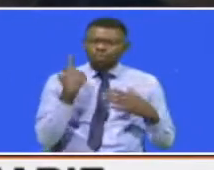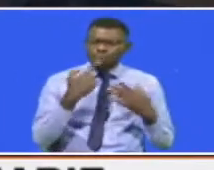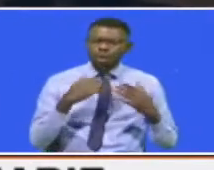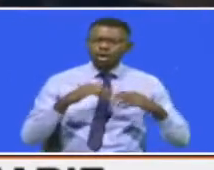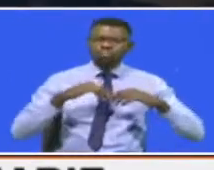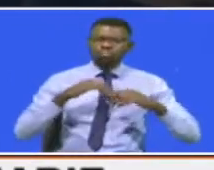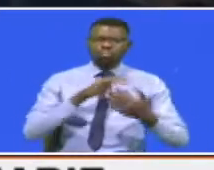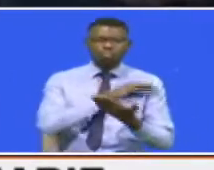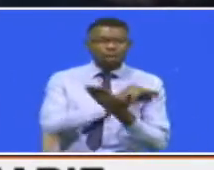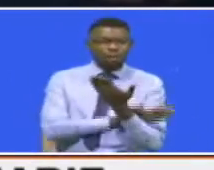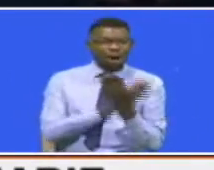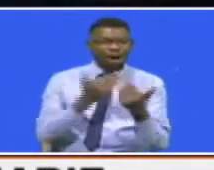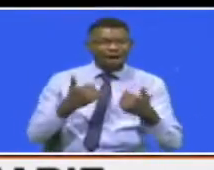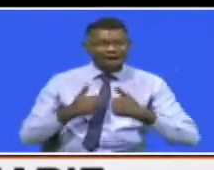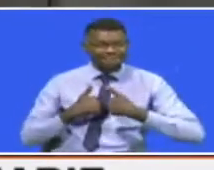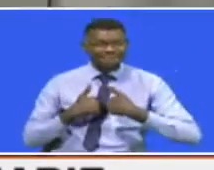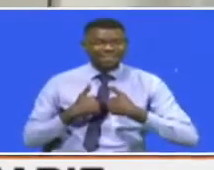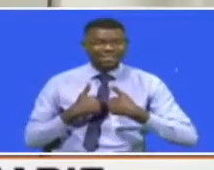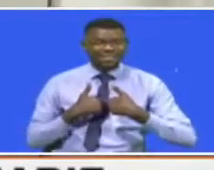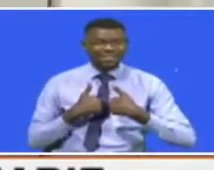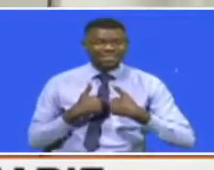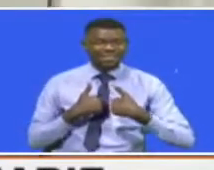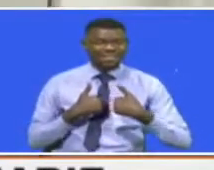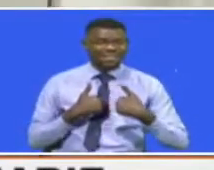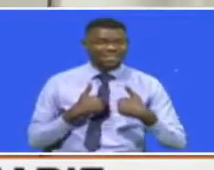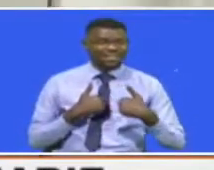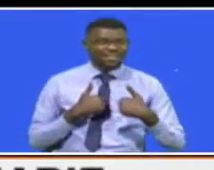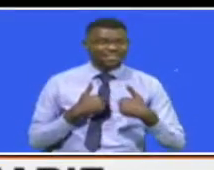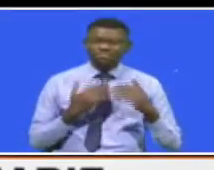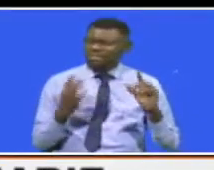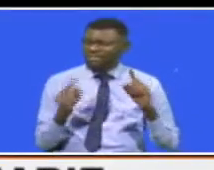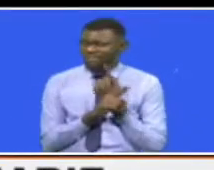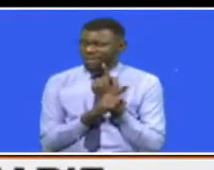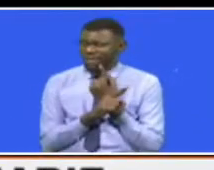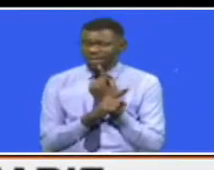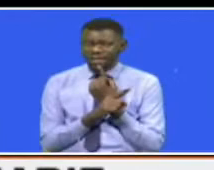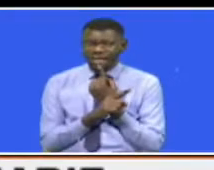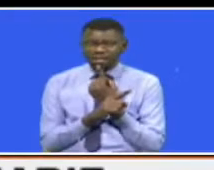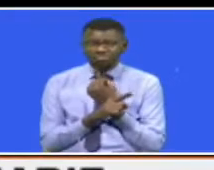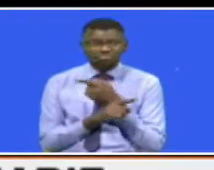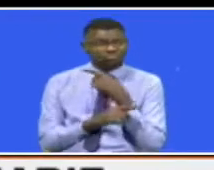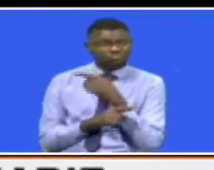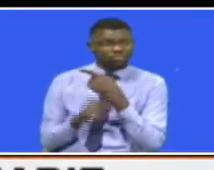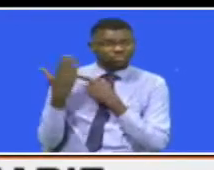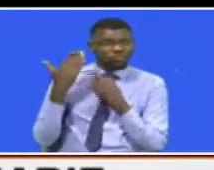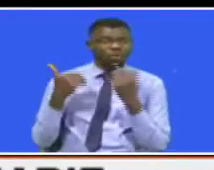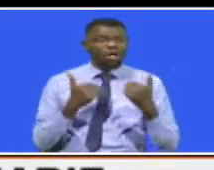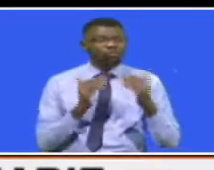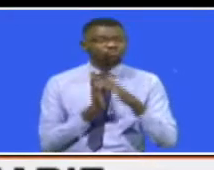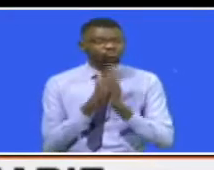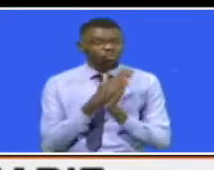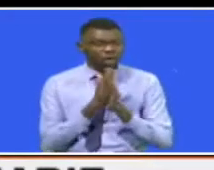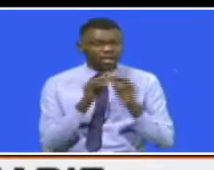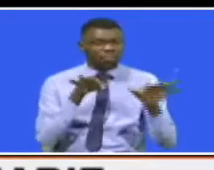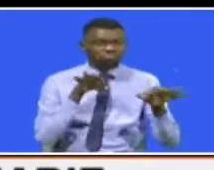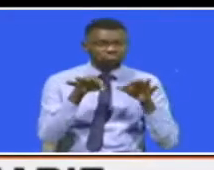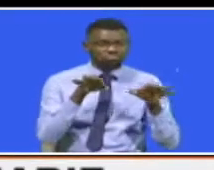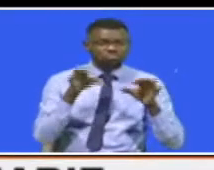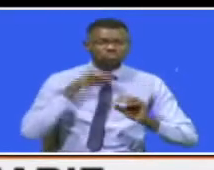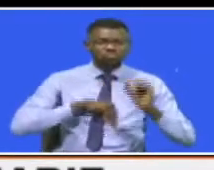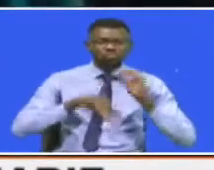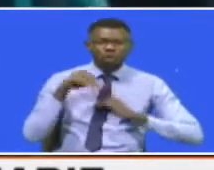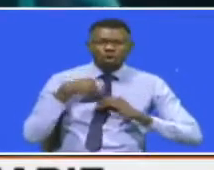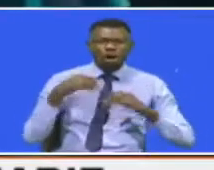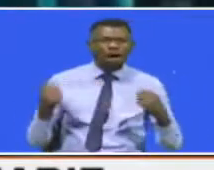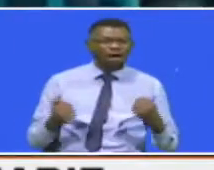and another for everybody else. I think I'll leave it at that. Arshad alikuwa anaandaa taarifa kuhusu ufisadi